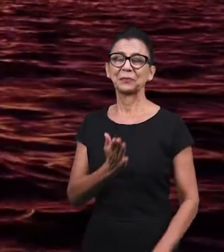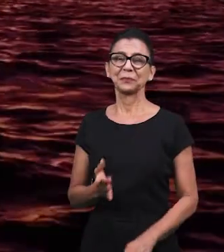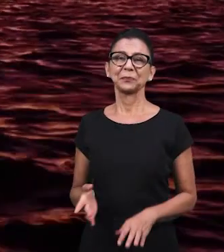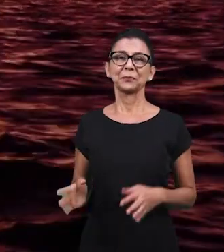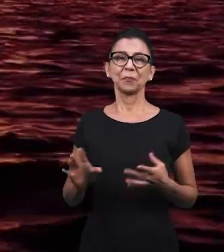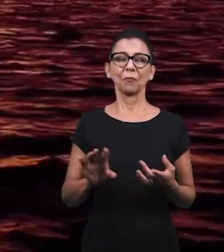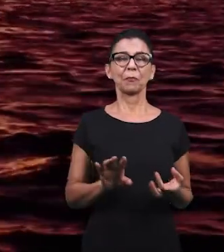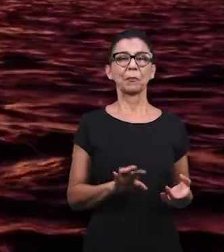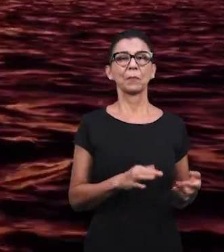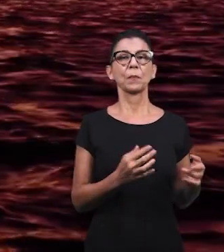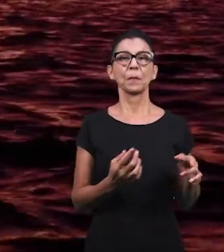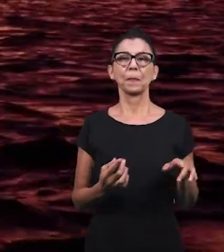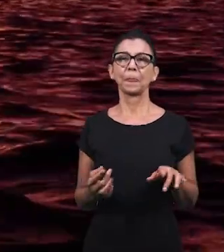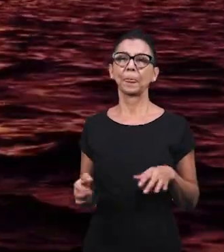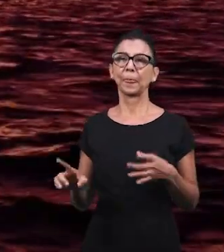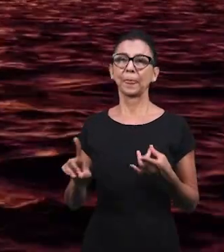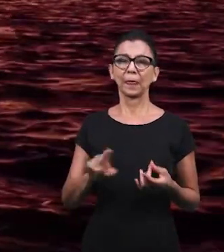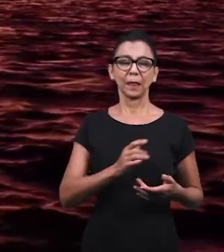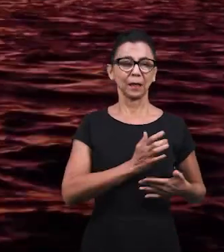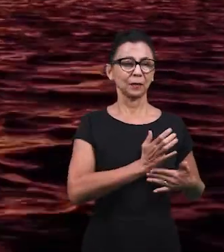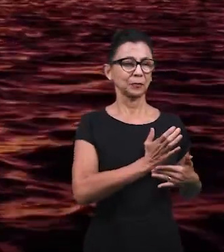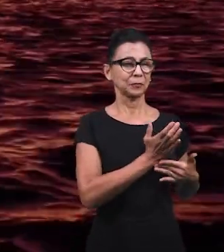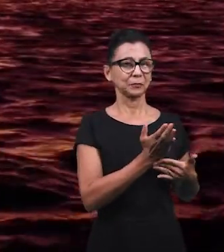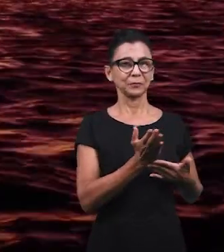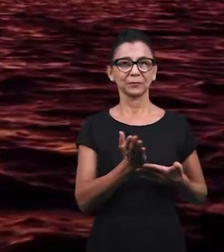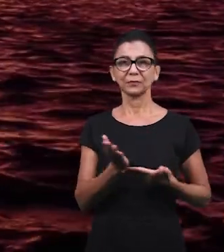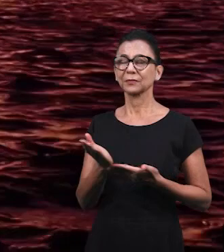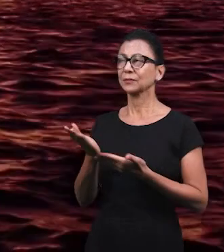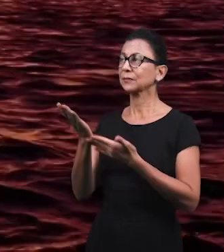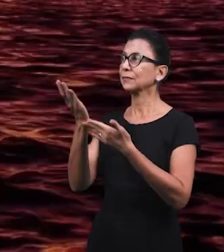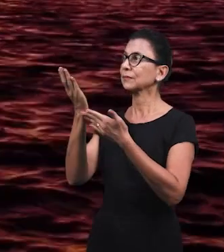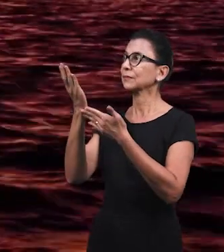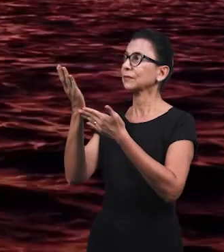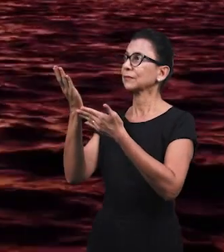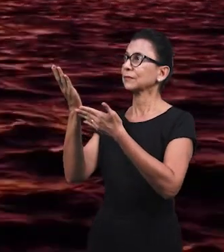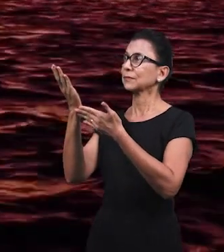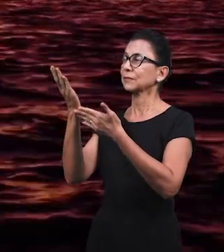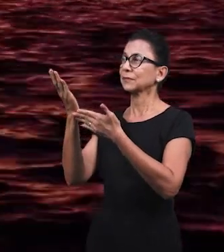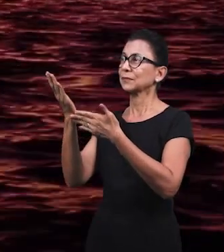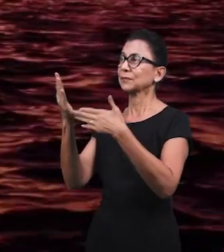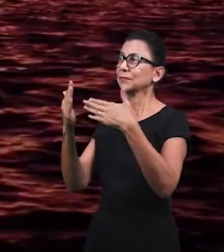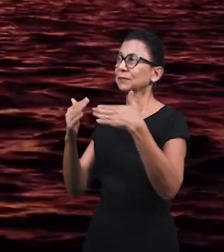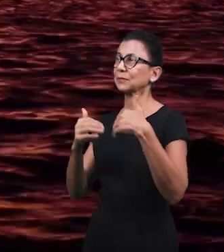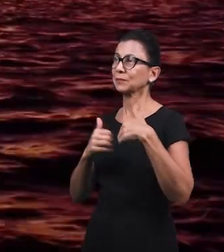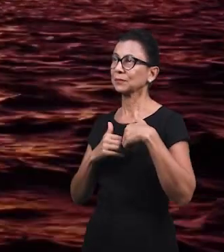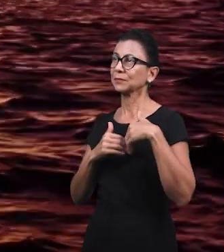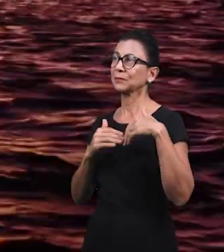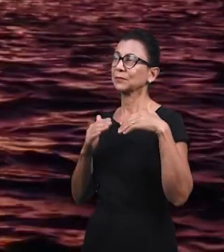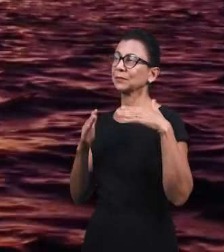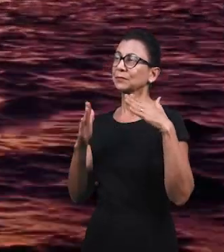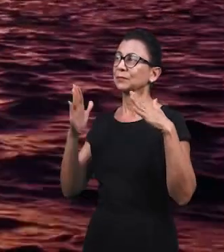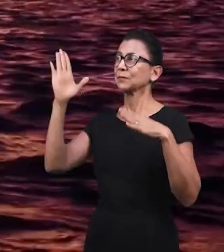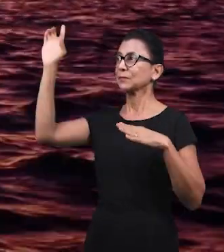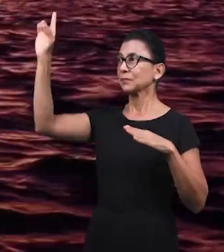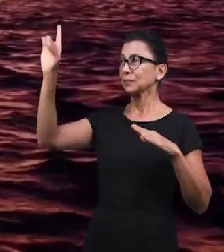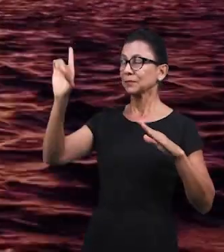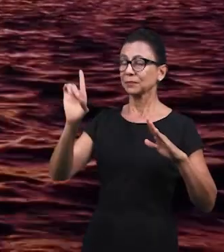весь храм, божественный наставник, и обитай в сердцах наших.